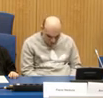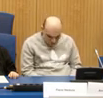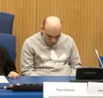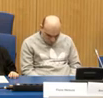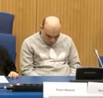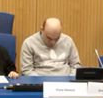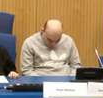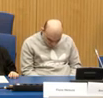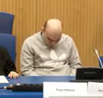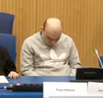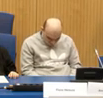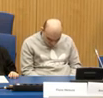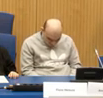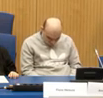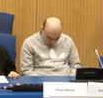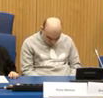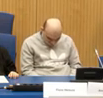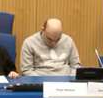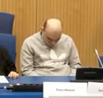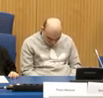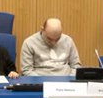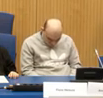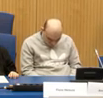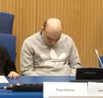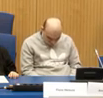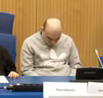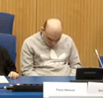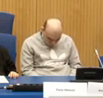ich auch